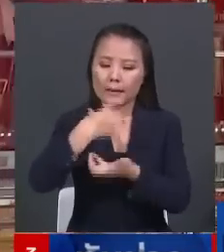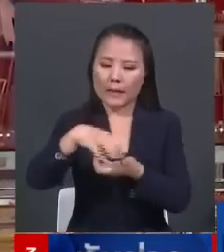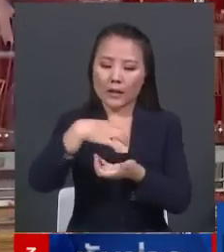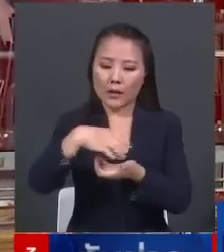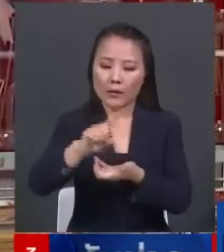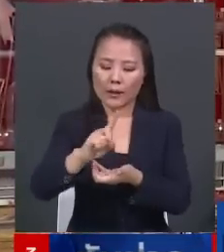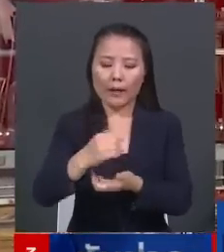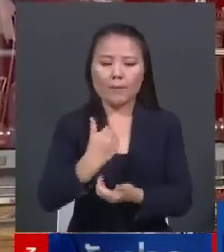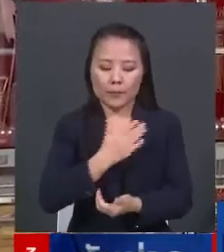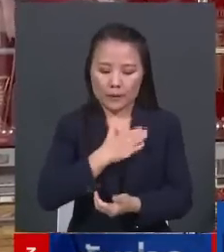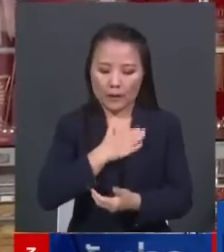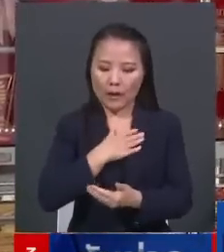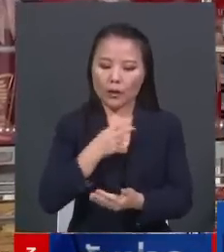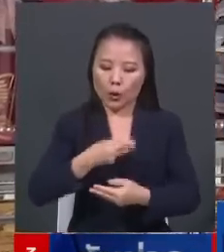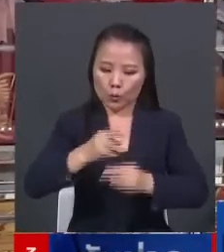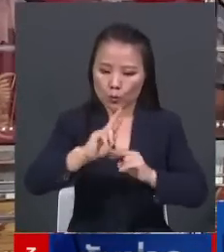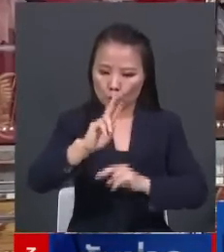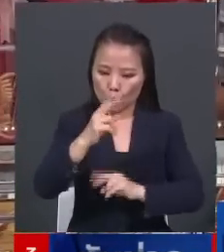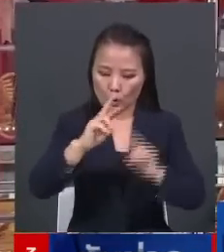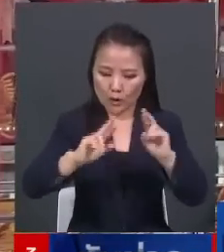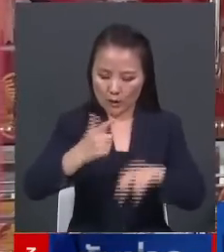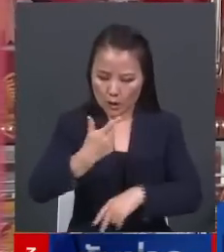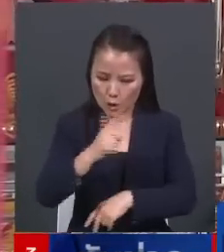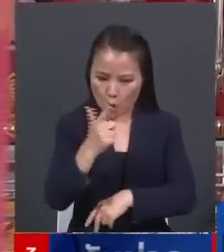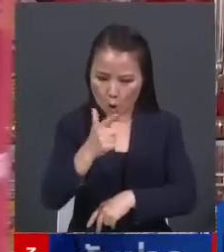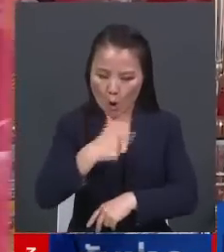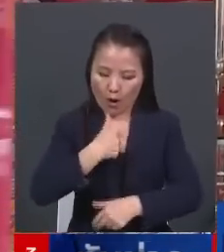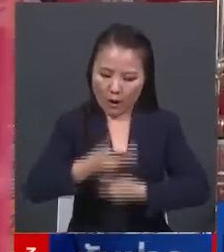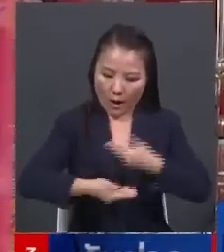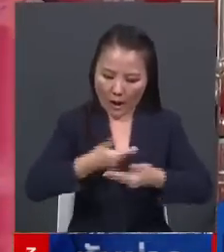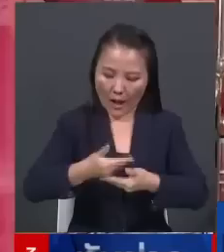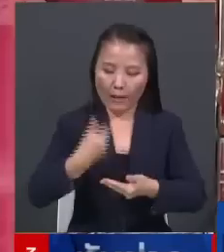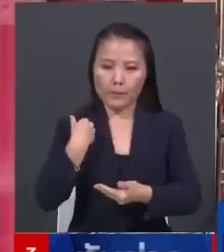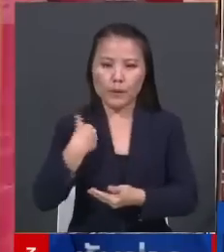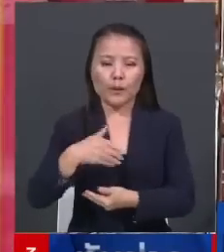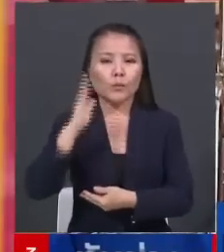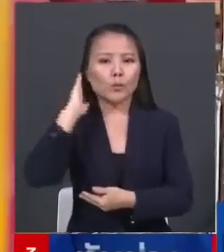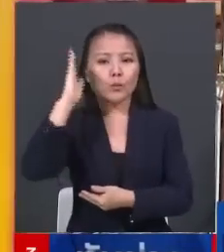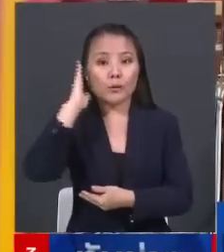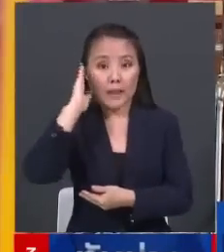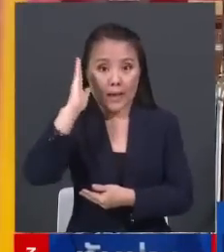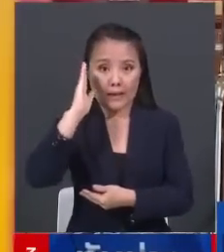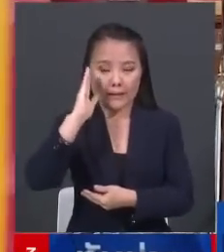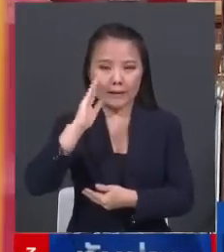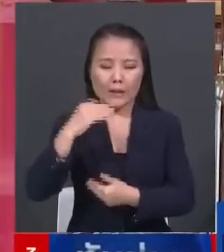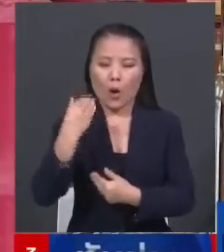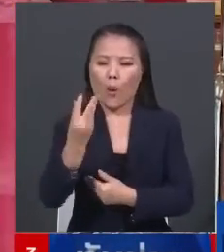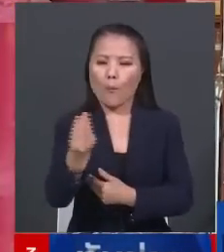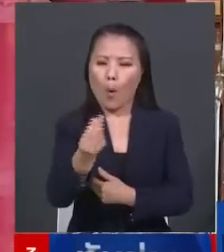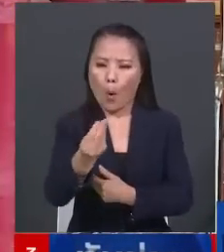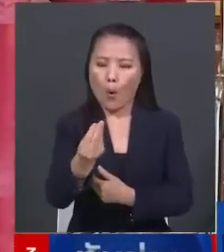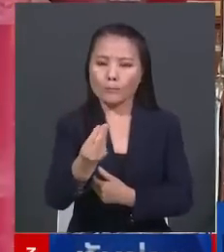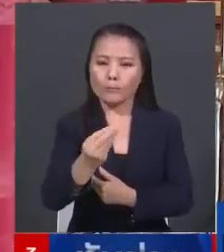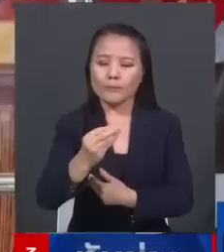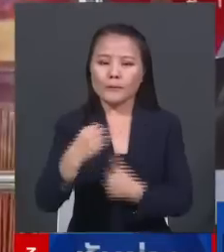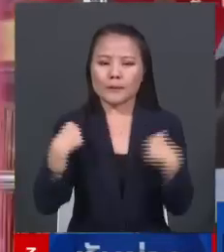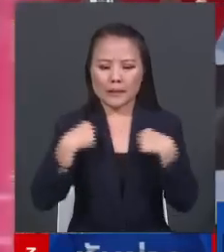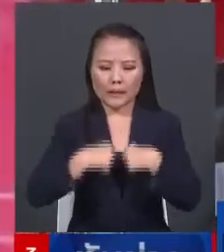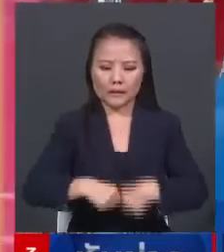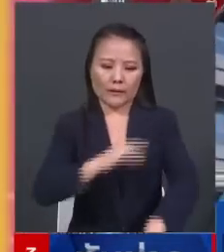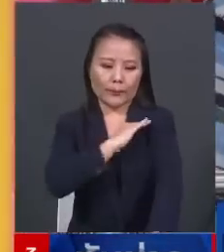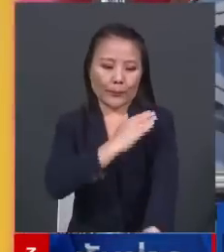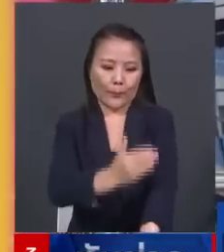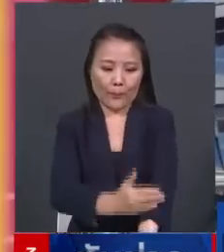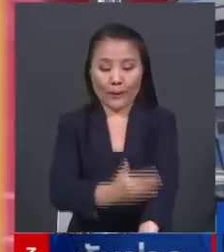ะที่ตัวเองกำลังยืนขายทองอยู่ภายในร้านมีลูกค้าคนหนึ่งเป็นผู้ชายรูปร่างผอมตัวเล็กใส่เสื้อแขนย